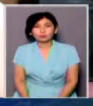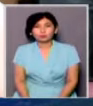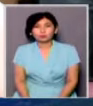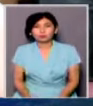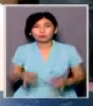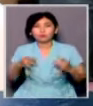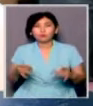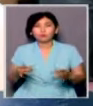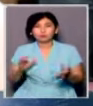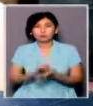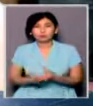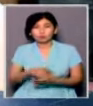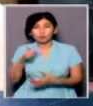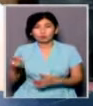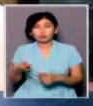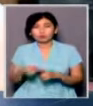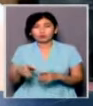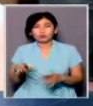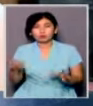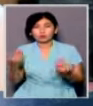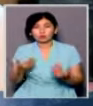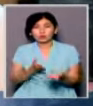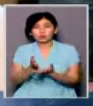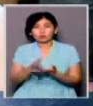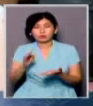Этномәдени бірлестік өкілдеріне осындай шығармашылық бағытта.